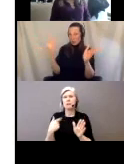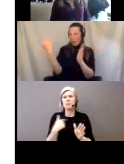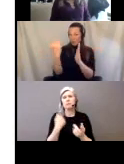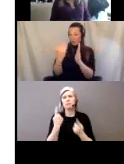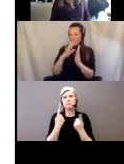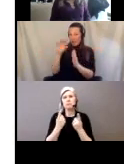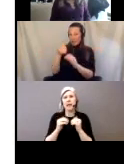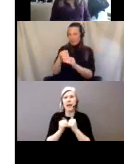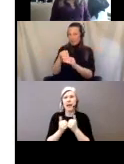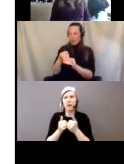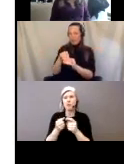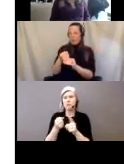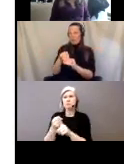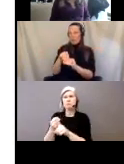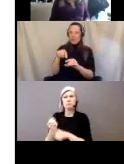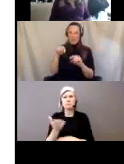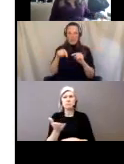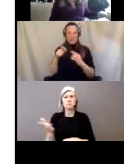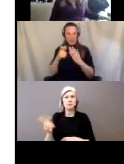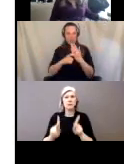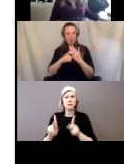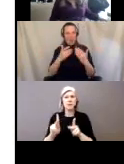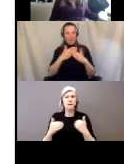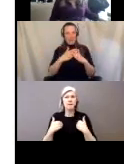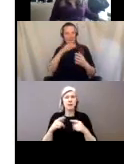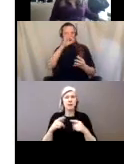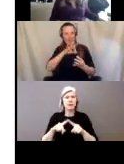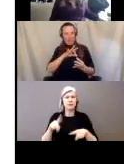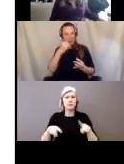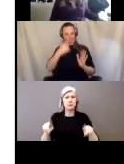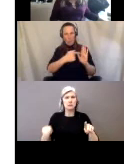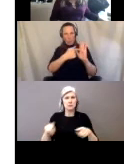Alors, nous avons un document plus détaillé là-dessus.